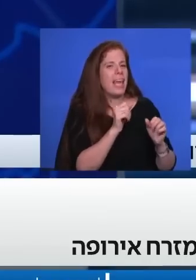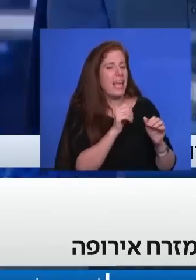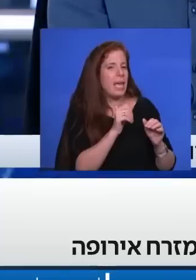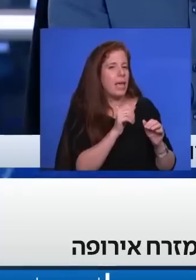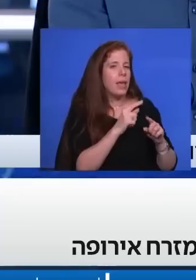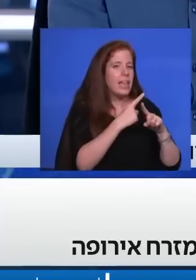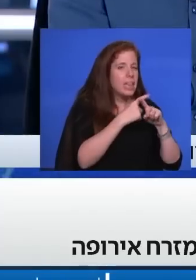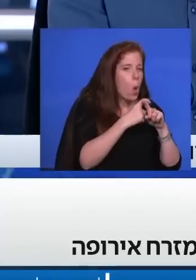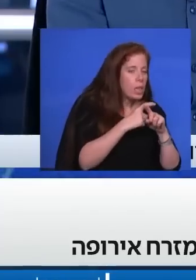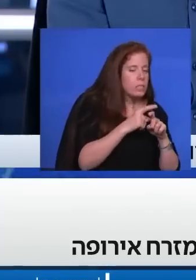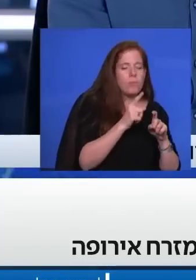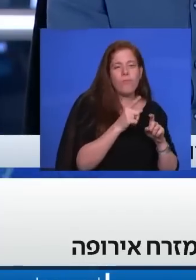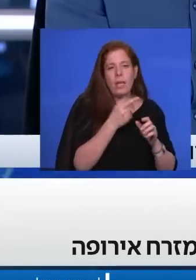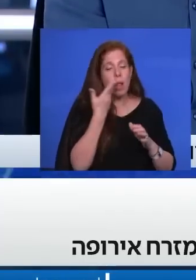ממנו,